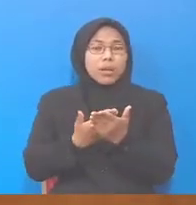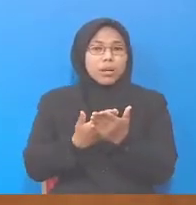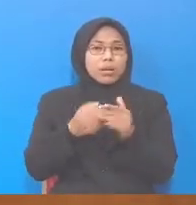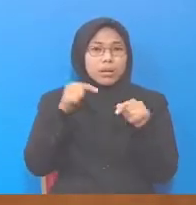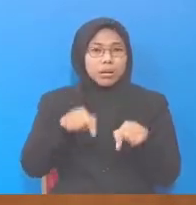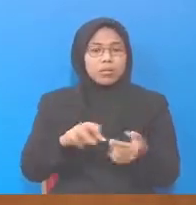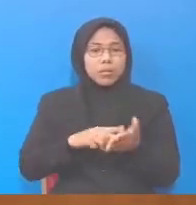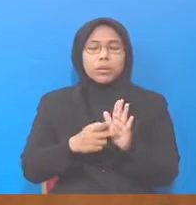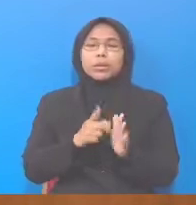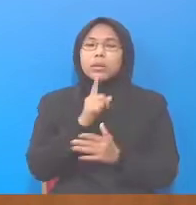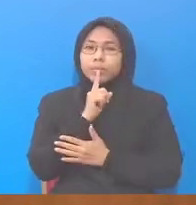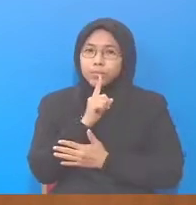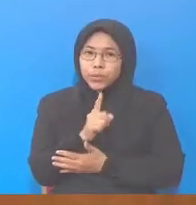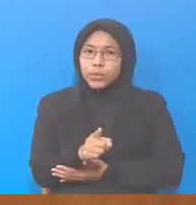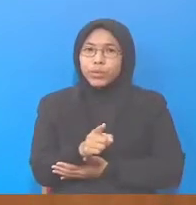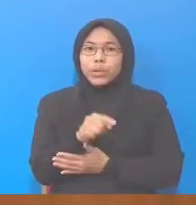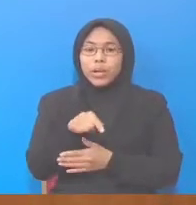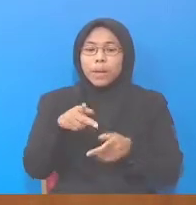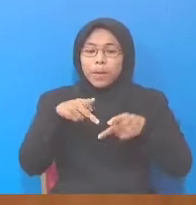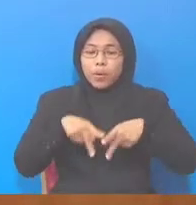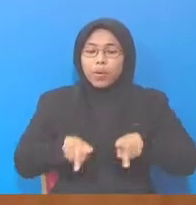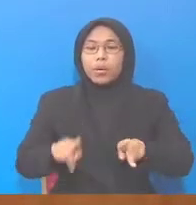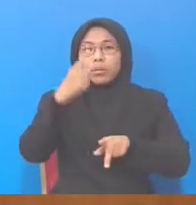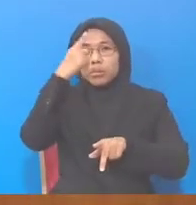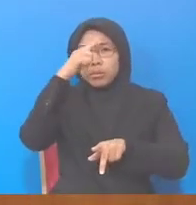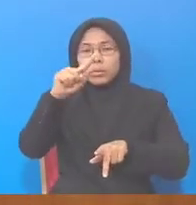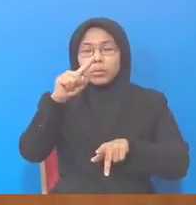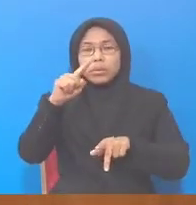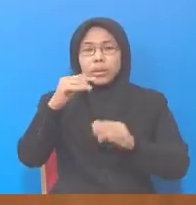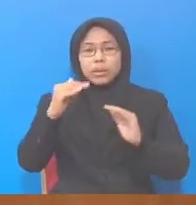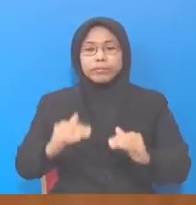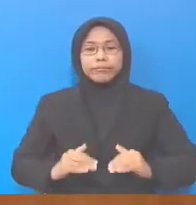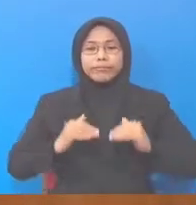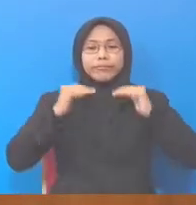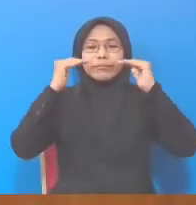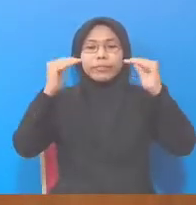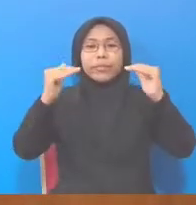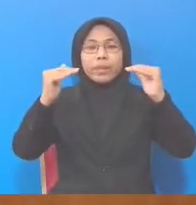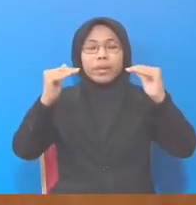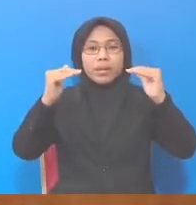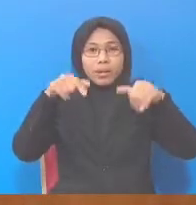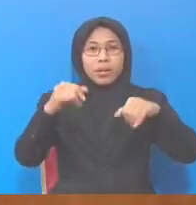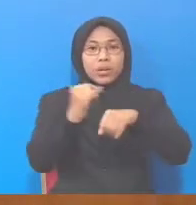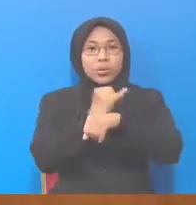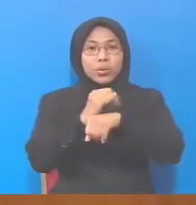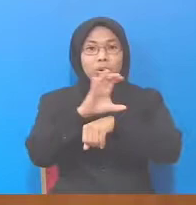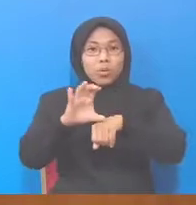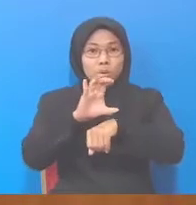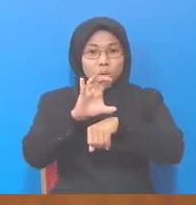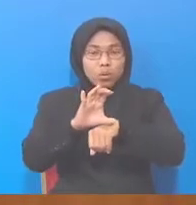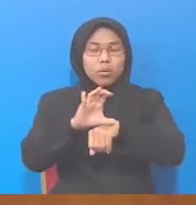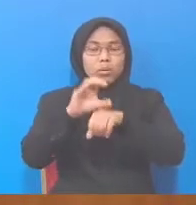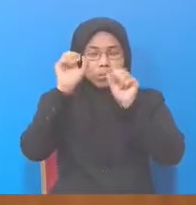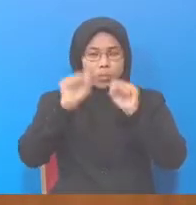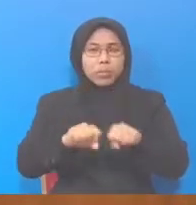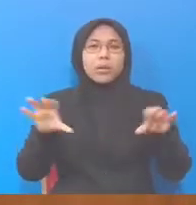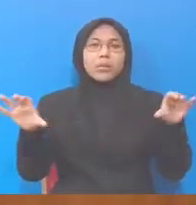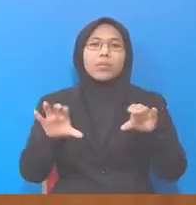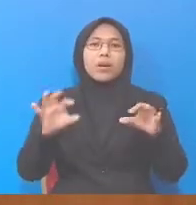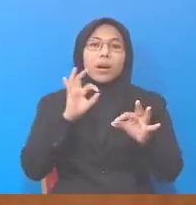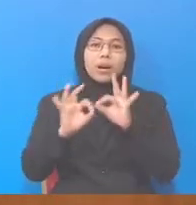hiliran sudah semestinya peluang kita untuk mempertahankan industri Koko kita dapat dilaksanakan